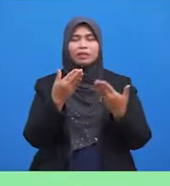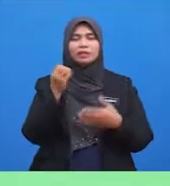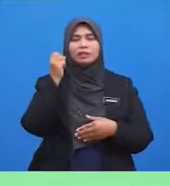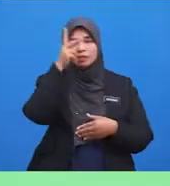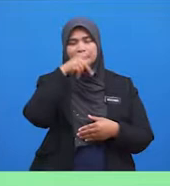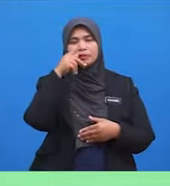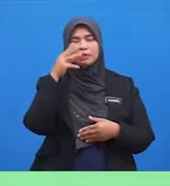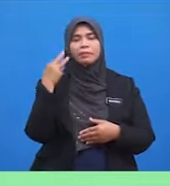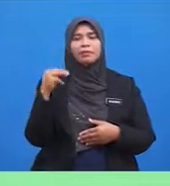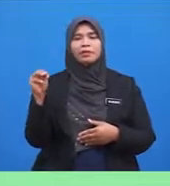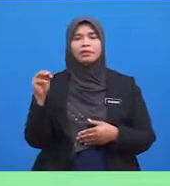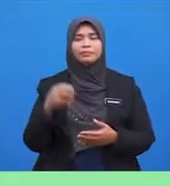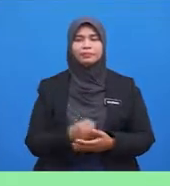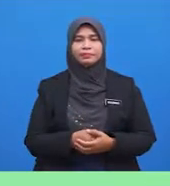mereka?